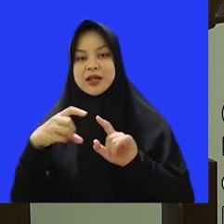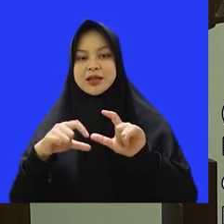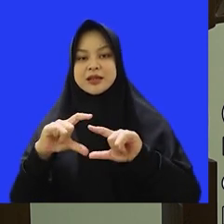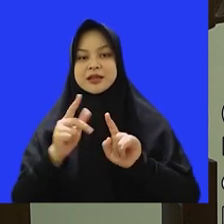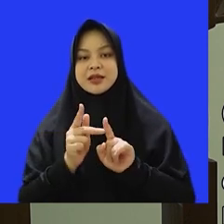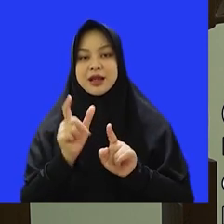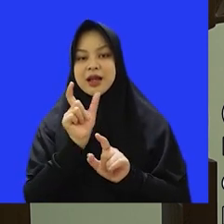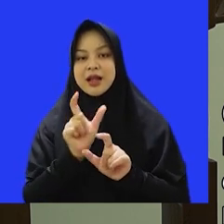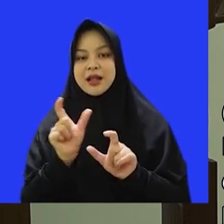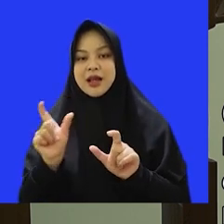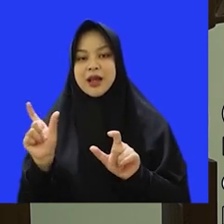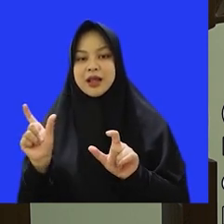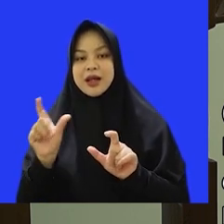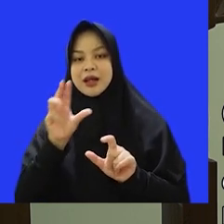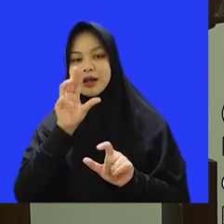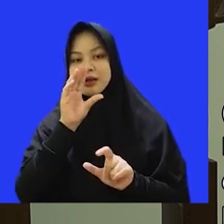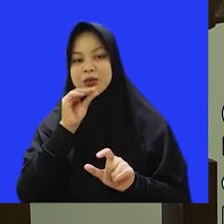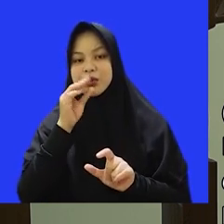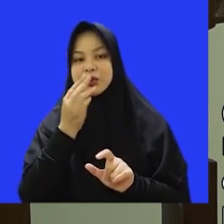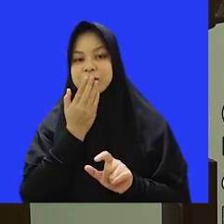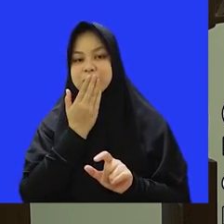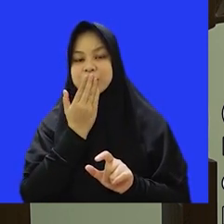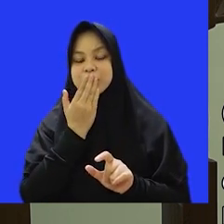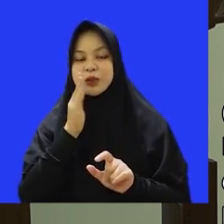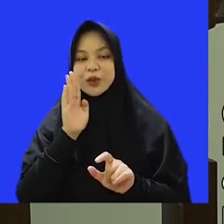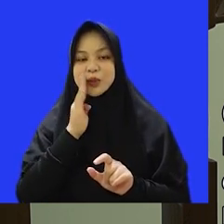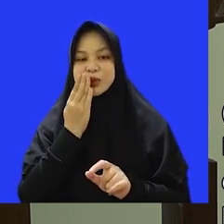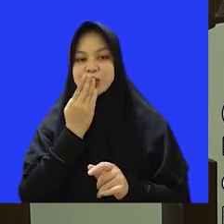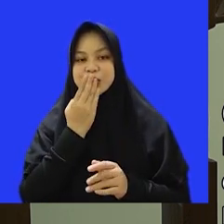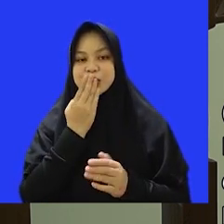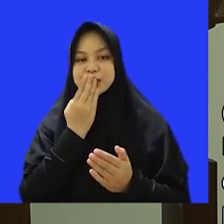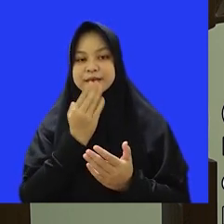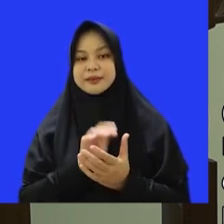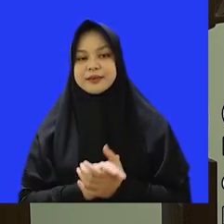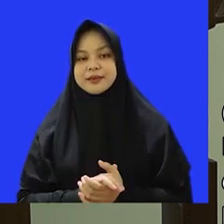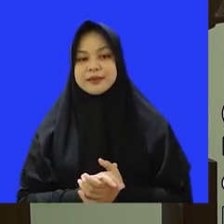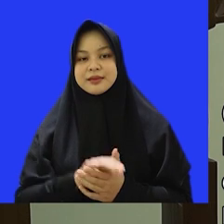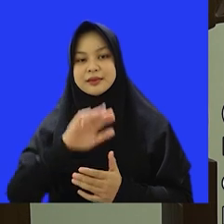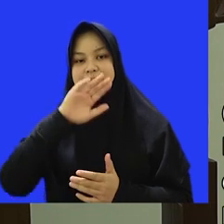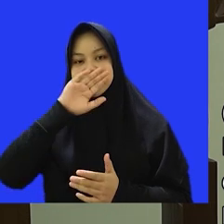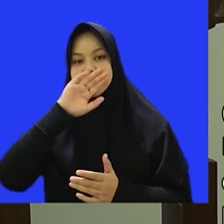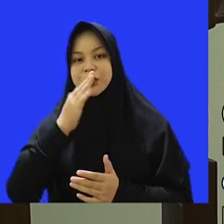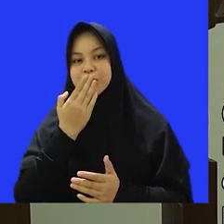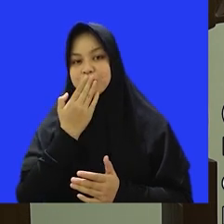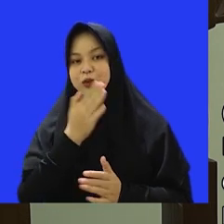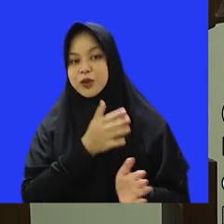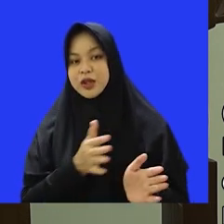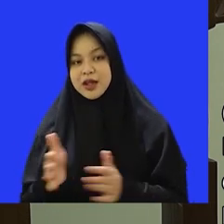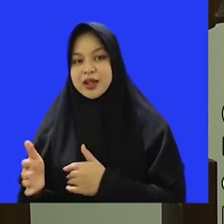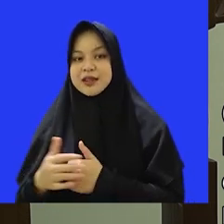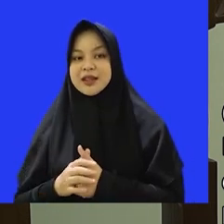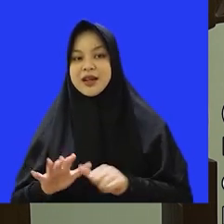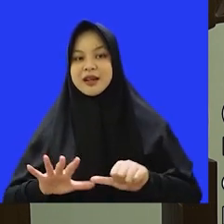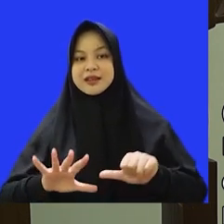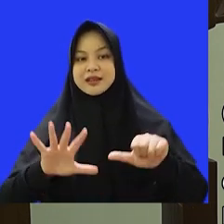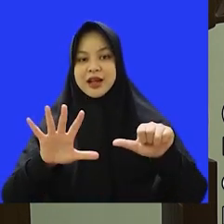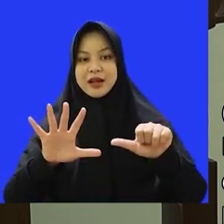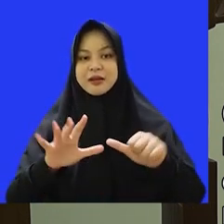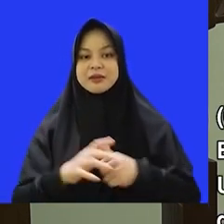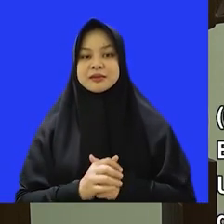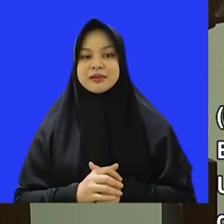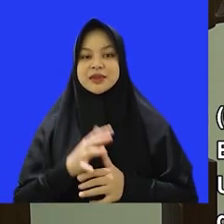membaca dan mencermati desah dari kata yang diucapkan dari mulut yang ditempelkan ke telapak tangan atau punggung